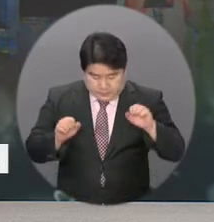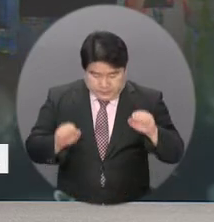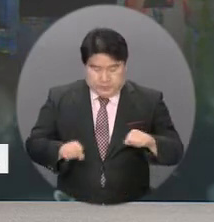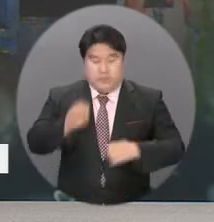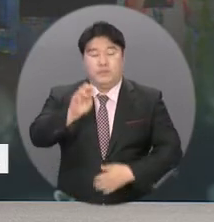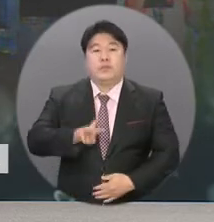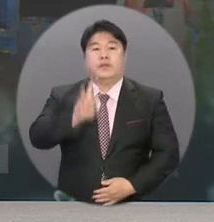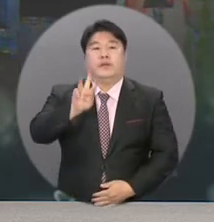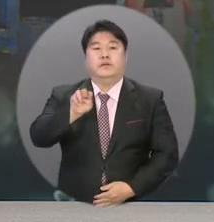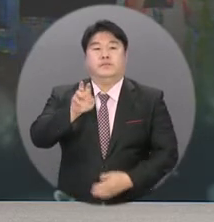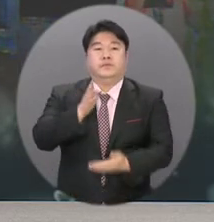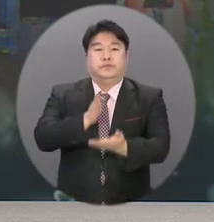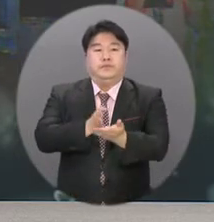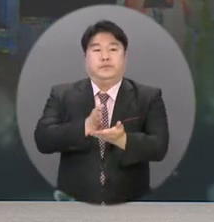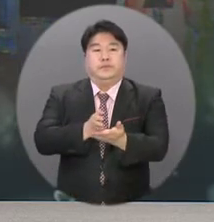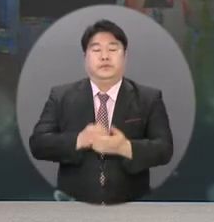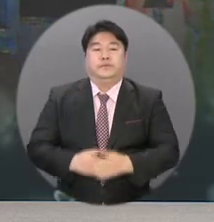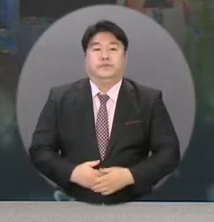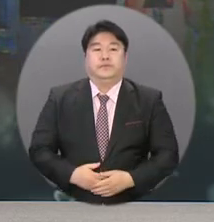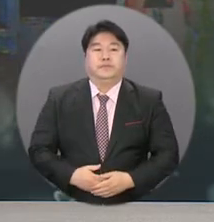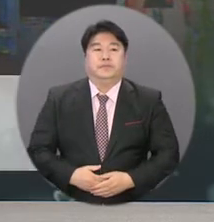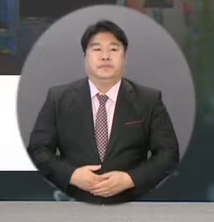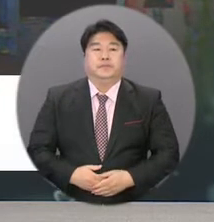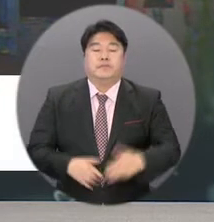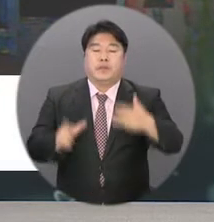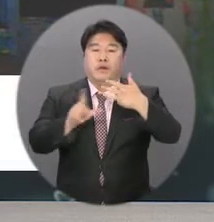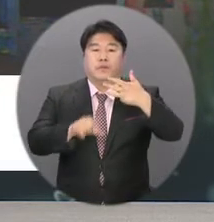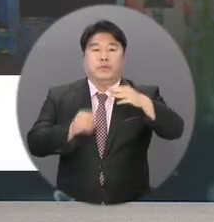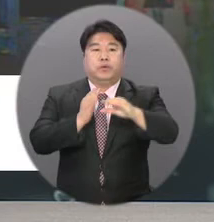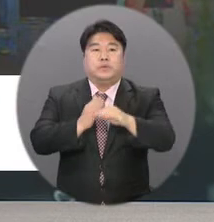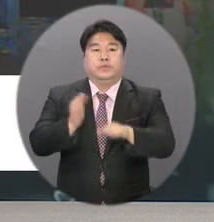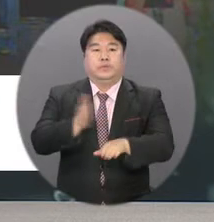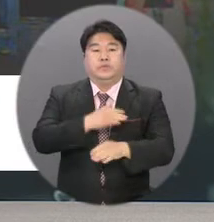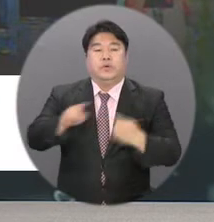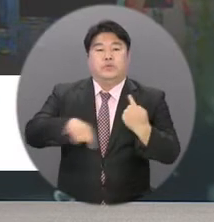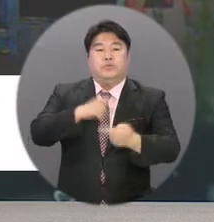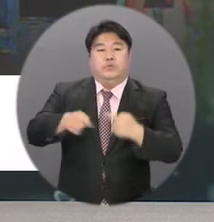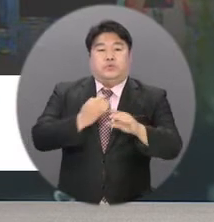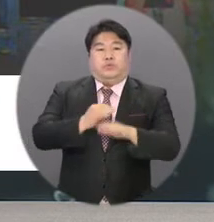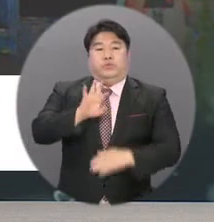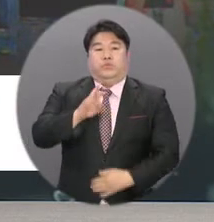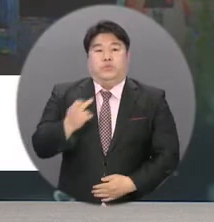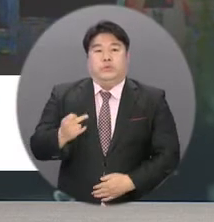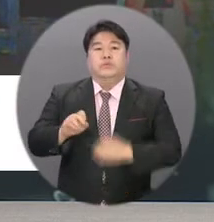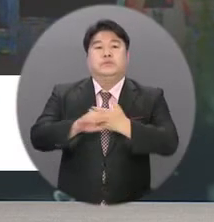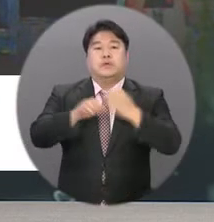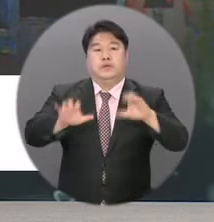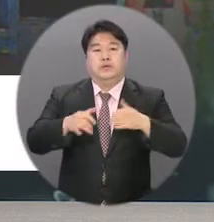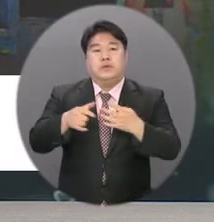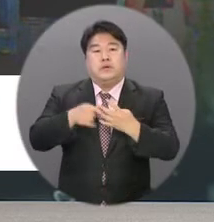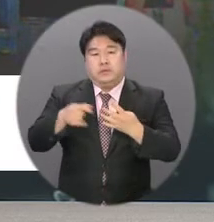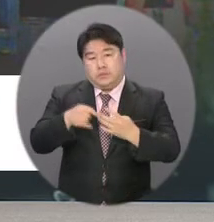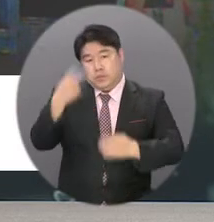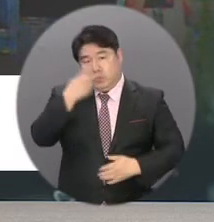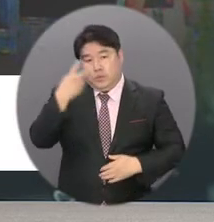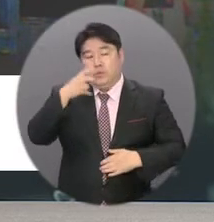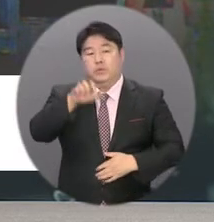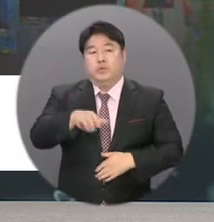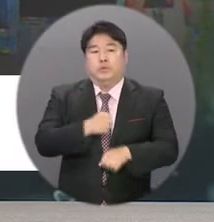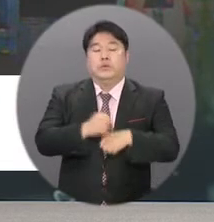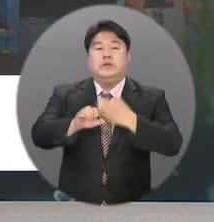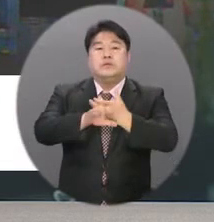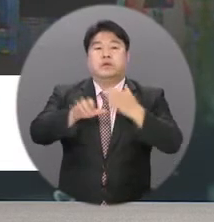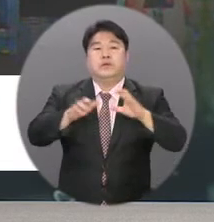여러분 안녕하십니까? 광주 MBC 뉴스 데스크입니다. 이달 중순부터 운영 중인 광산구 외국인 선별 진료소에서